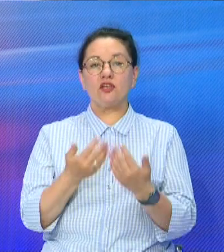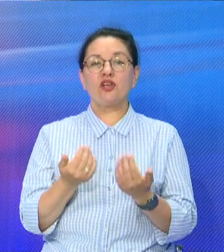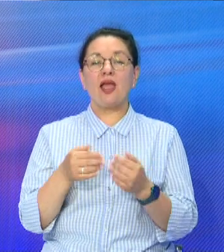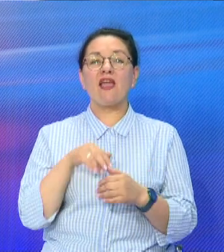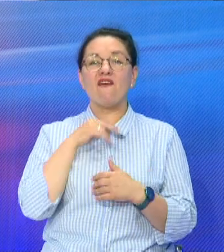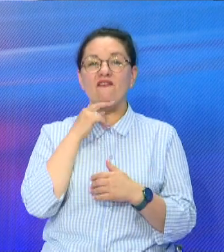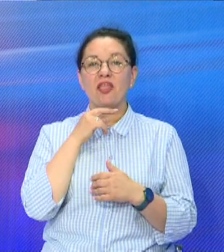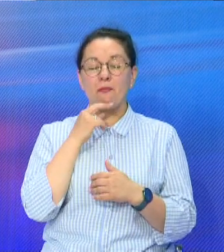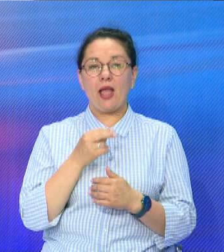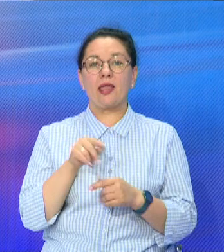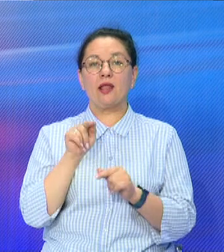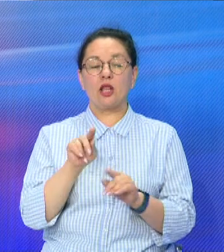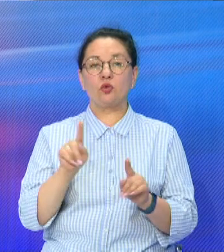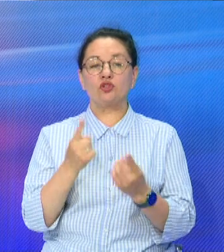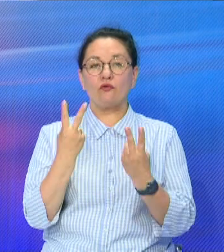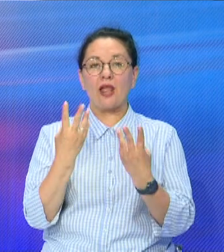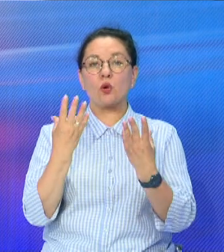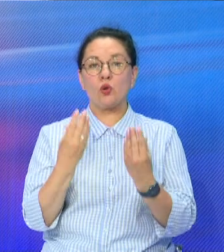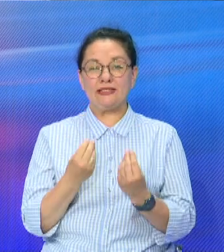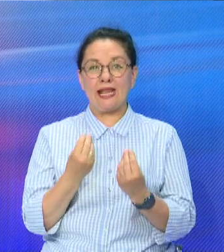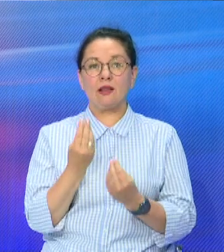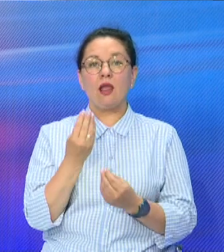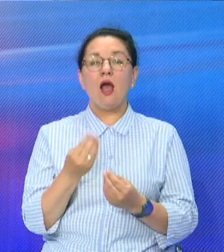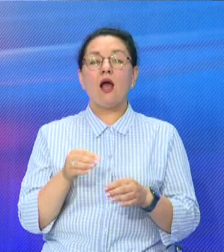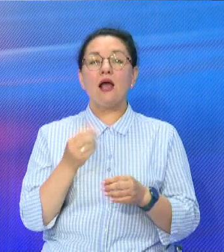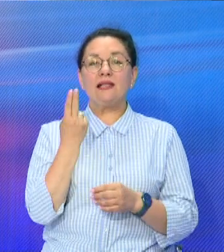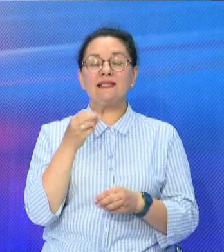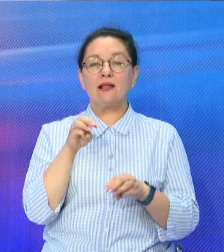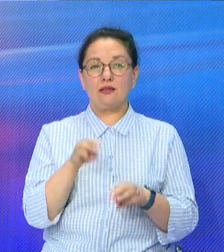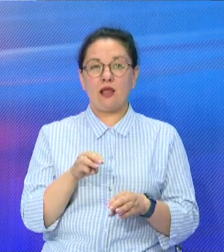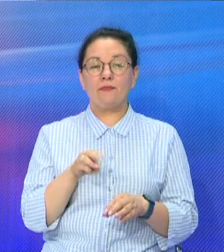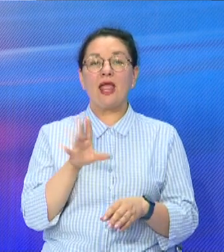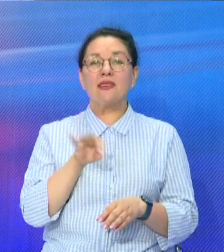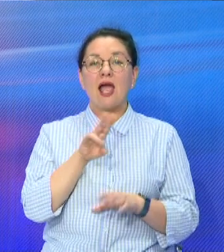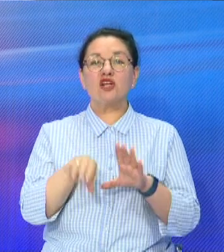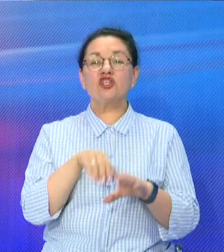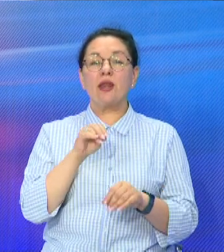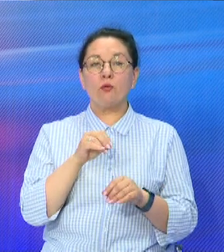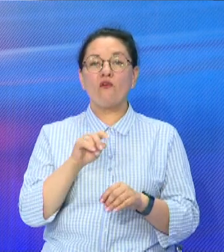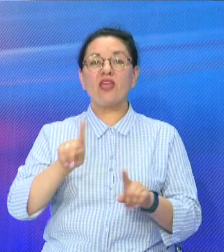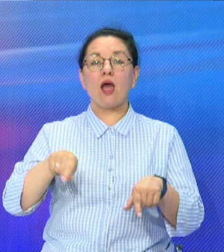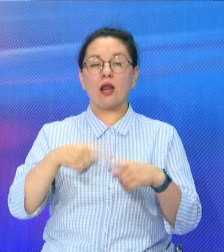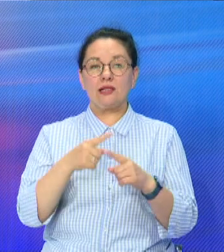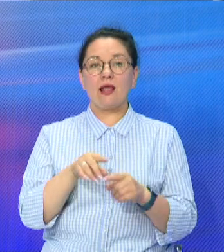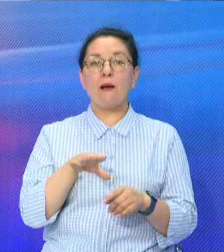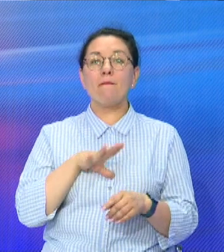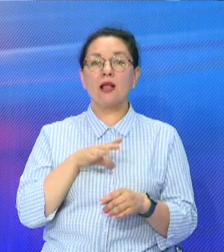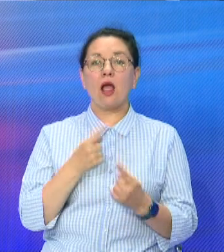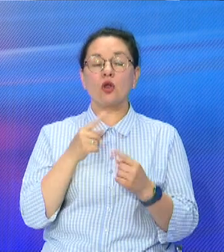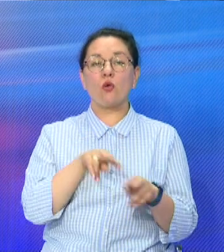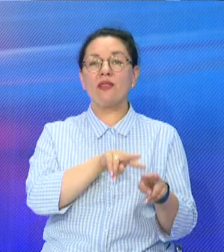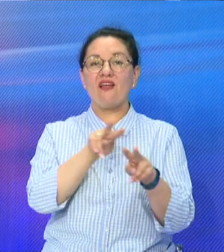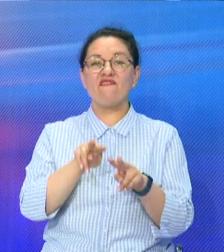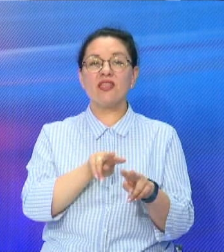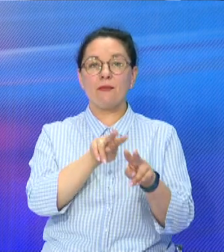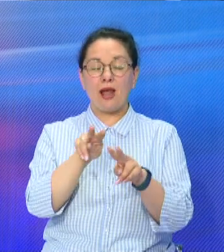во второй день централизованного тестирования на жеребьевке организаторов обращалось внимание на то чтобы внимательно